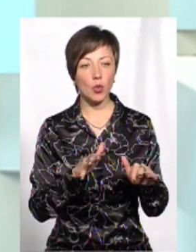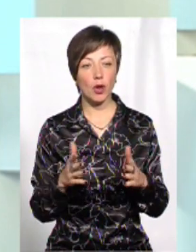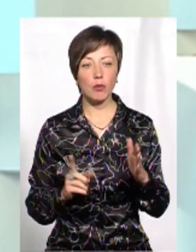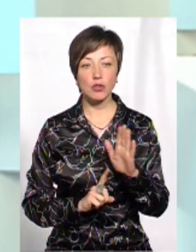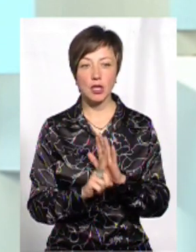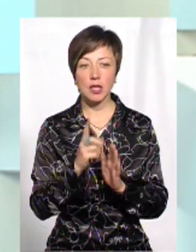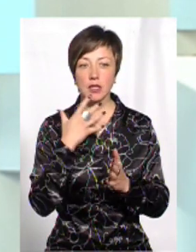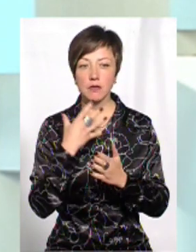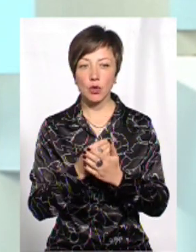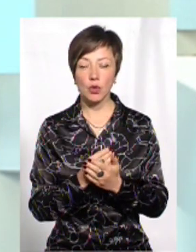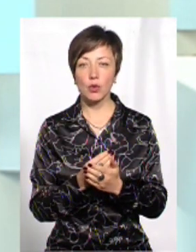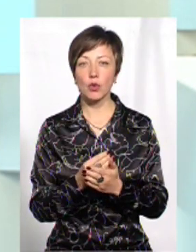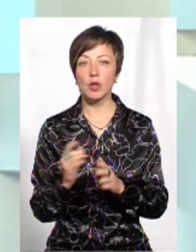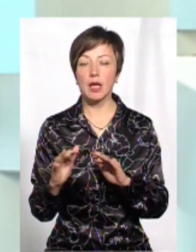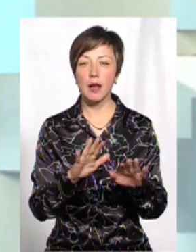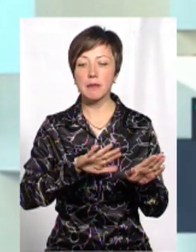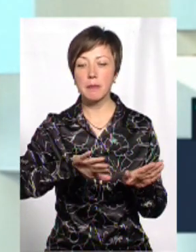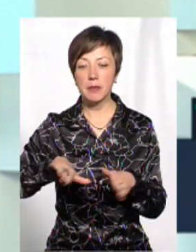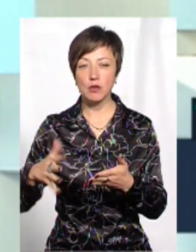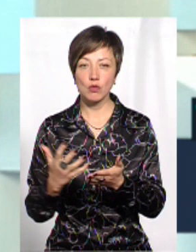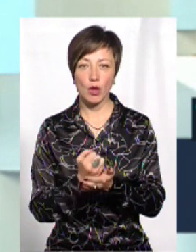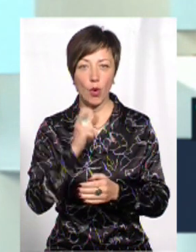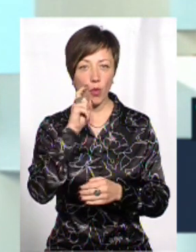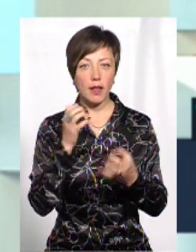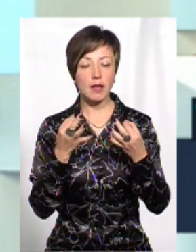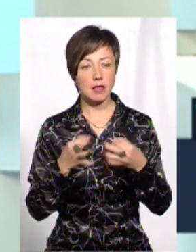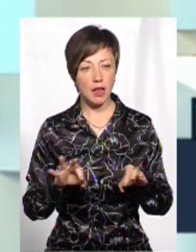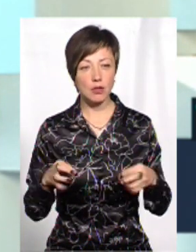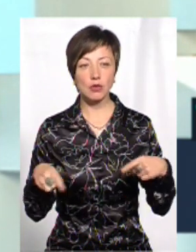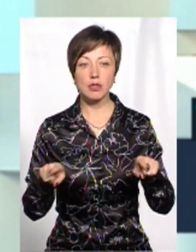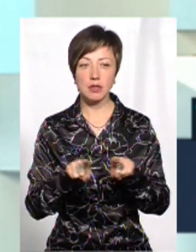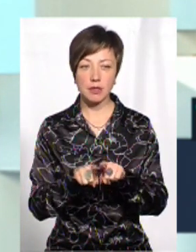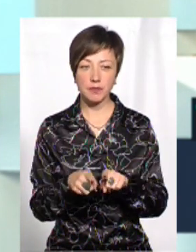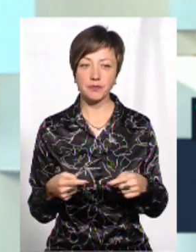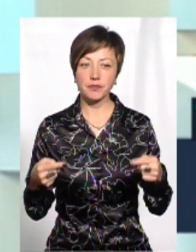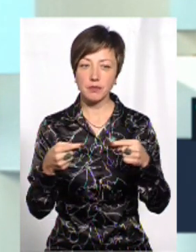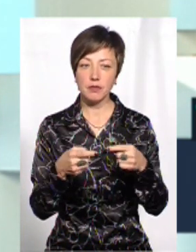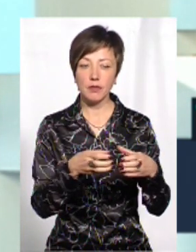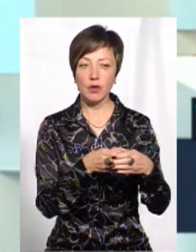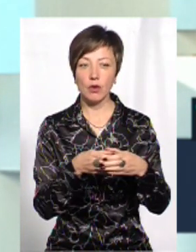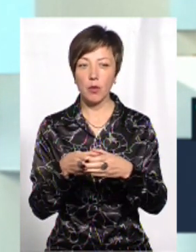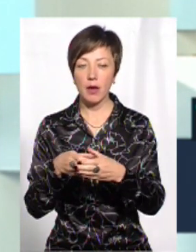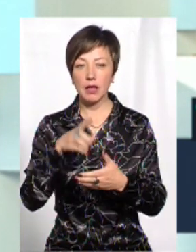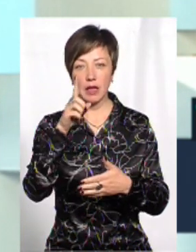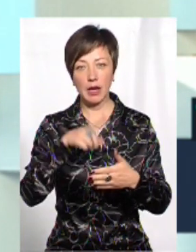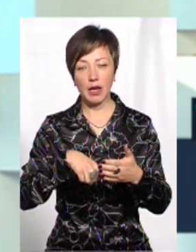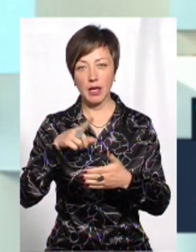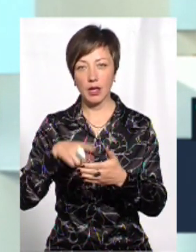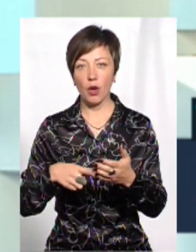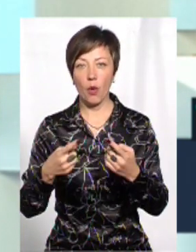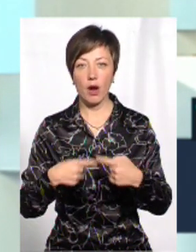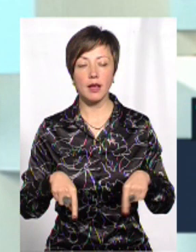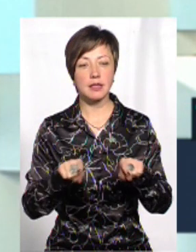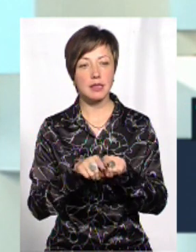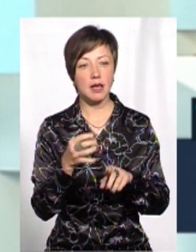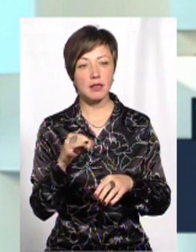почали свою діяльність після здобуття Україною незалежності, то переважно це все-таки громади тих релігійних організацій,